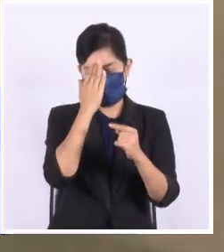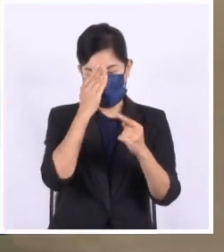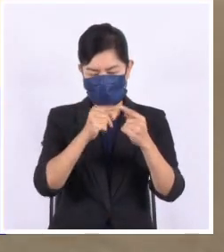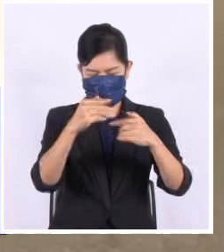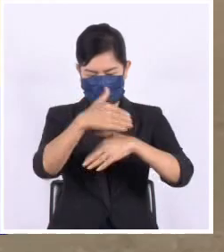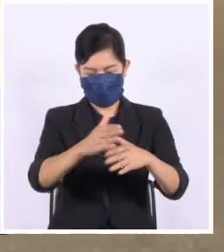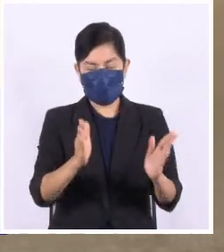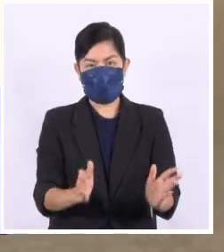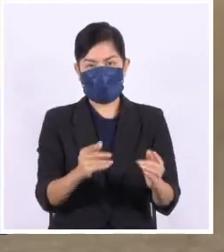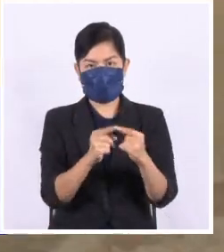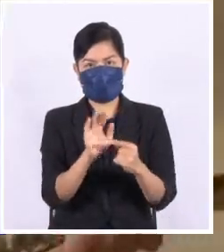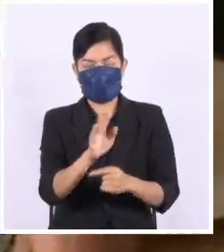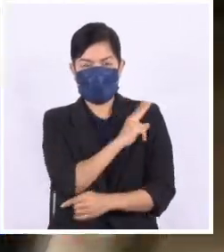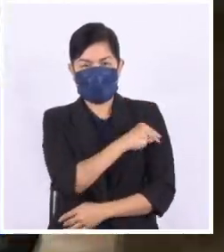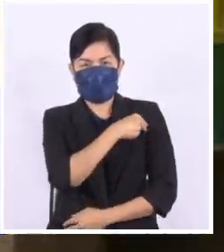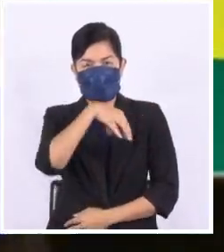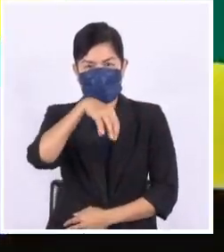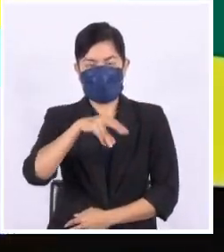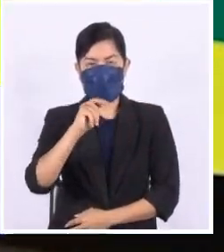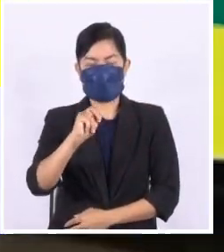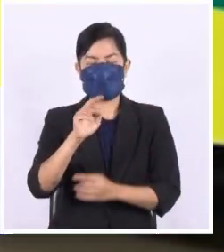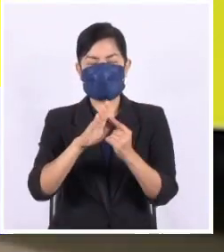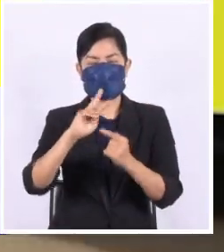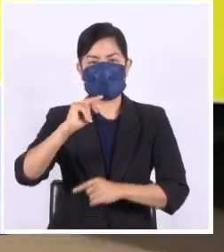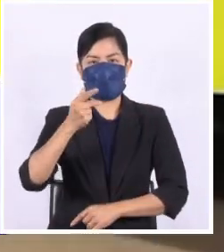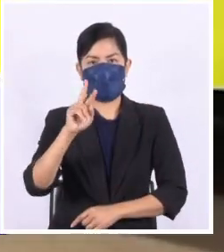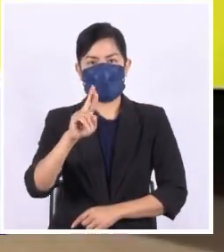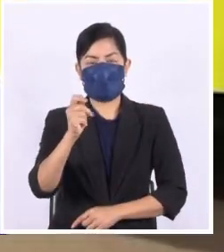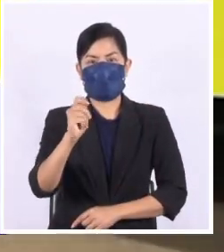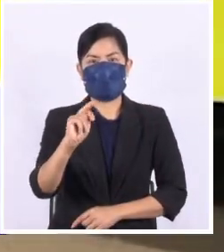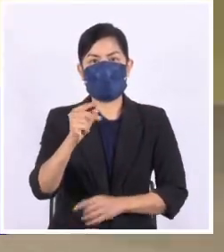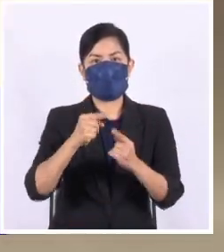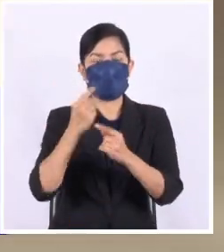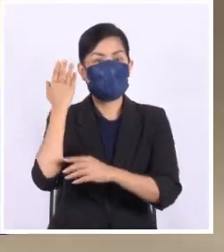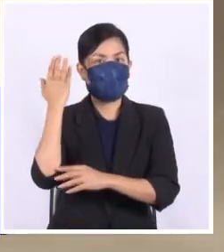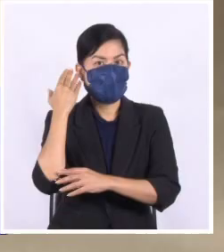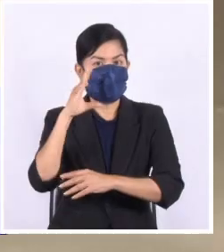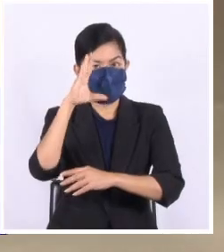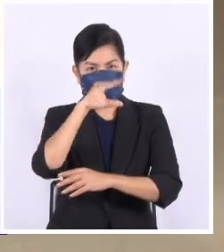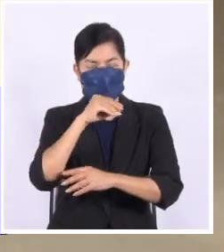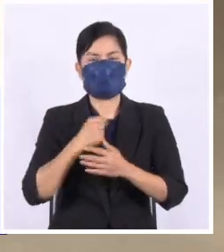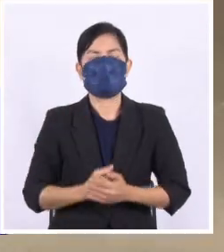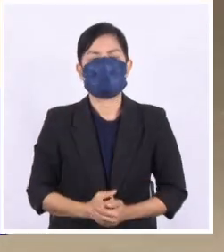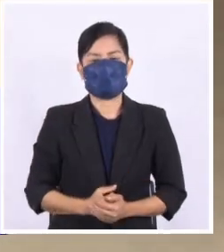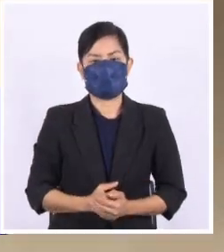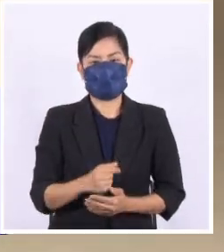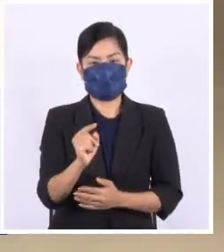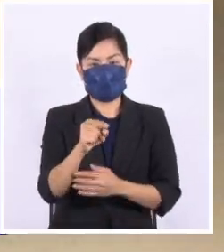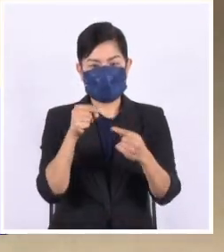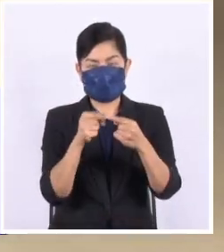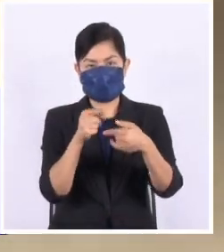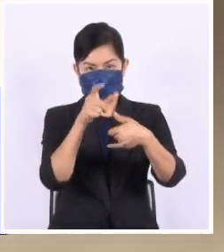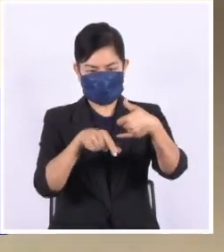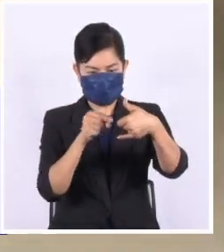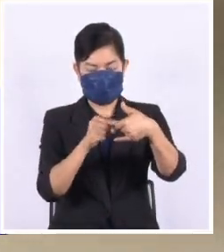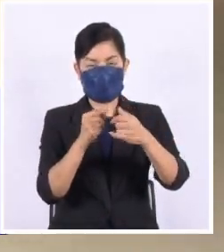งพยาบาลนางรองนะฮะนี่เหตุการณ์ที่เกิดขึ้นตอนกลางดึกของเมื่อวานที่ผ่านมาครับคนที่ถูกควบคุมตัวเนี่ยชื่อว่านายสม